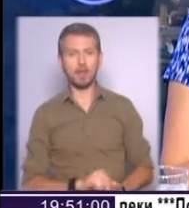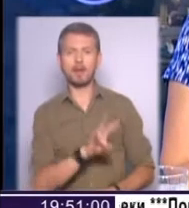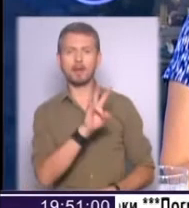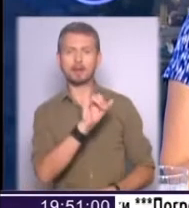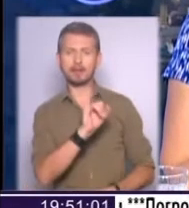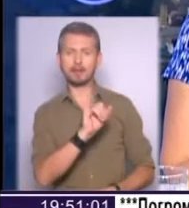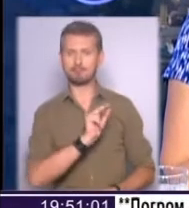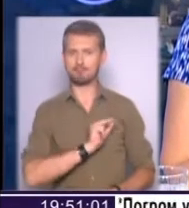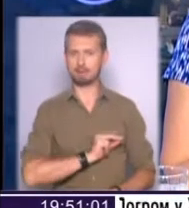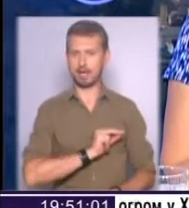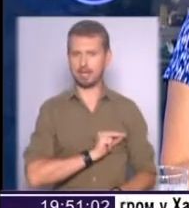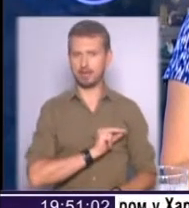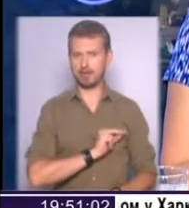працівники